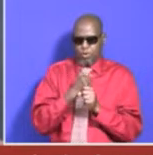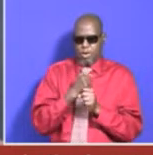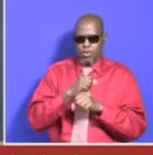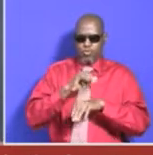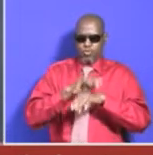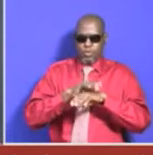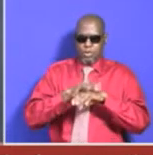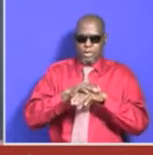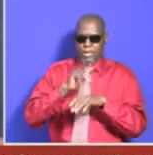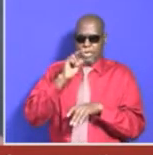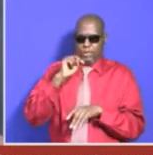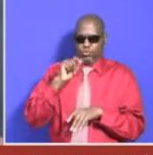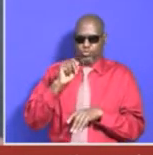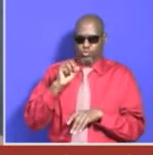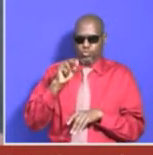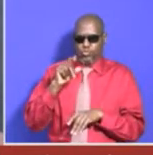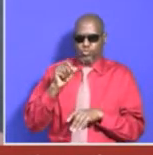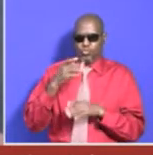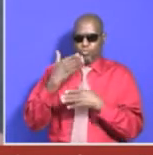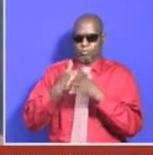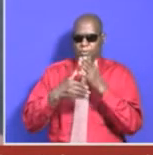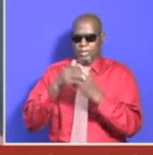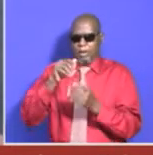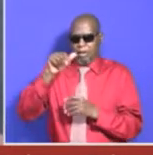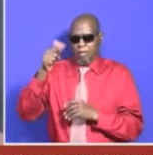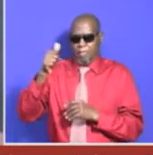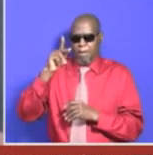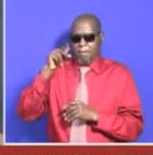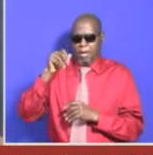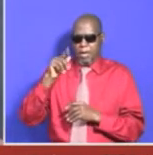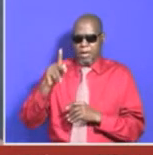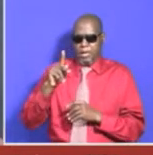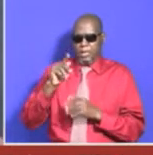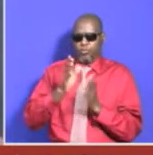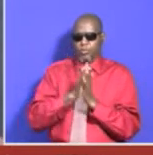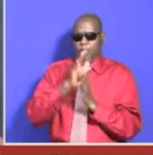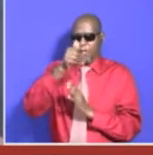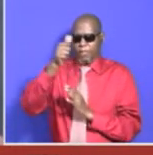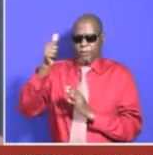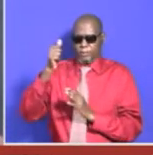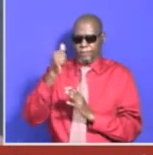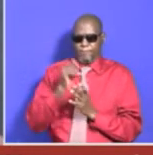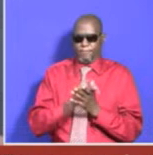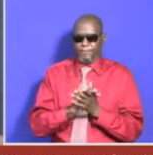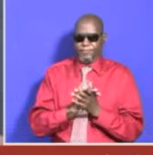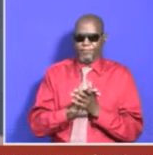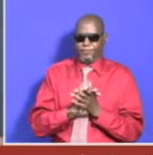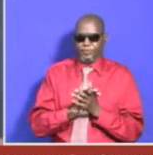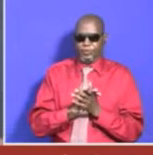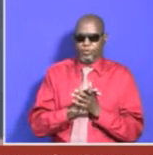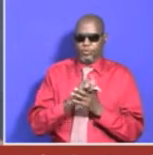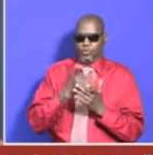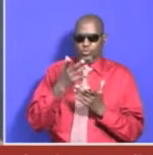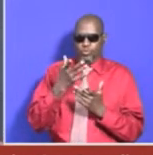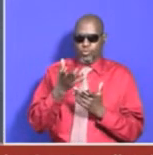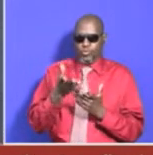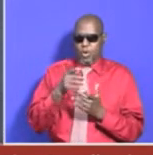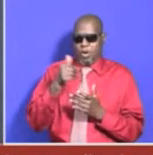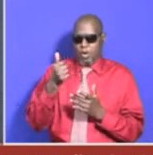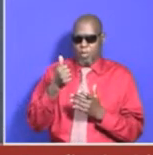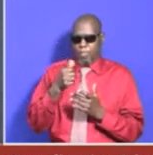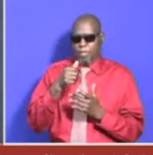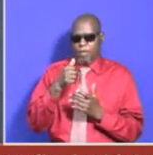kwa sababu umejenga zingine kule katika park na zingine. Kwa hivyo zinataka ziende huku kwa wananchi mali watalii